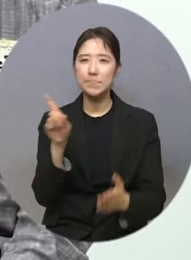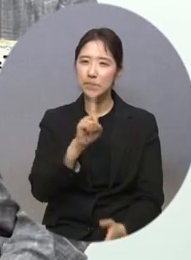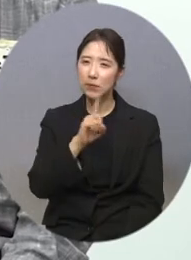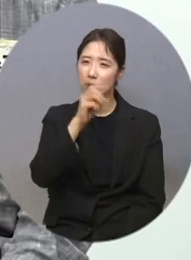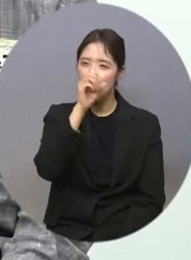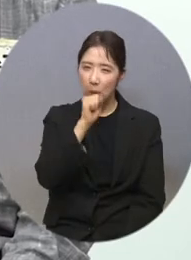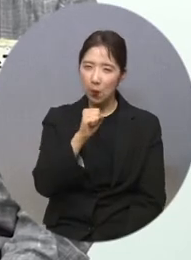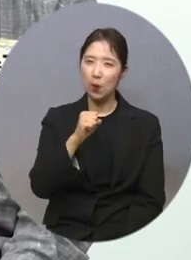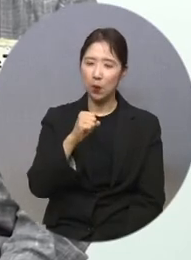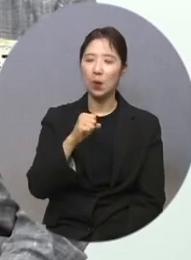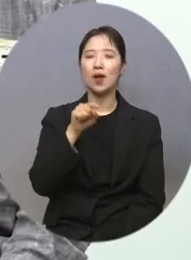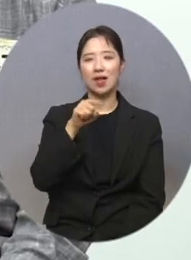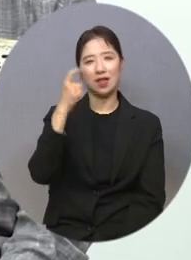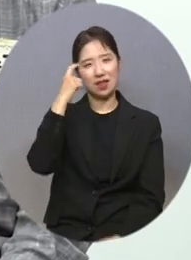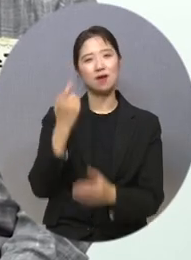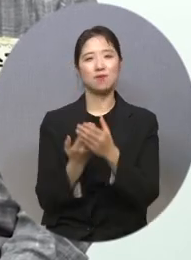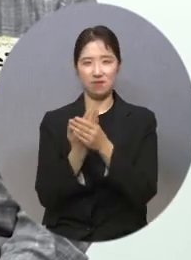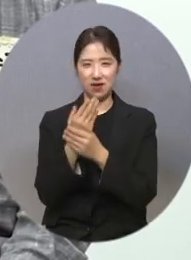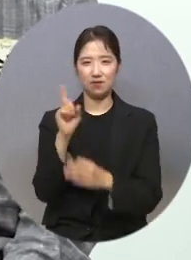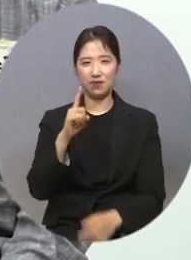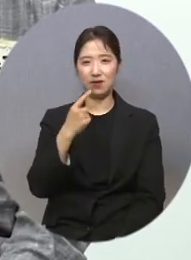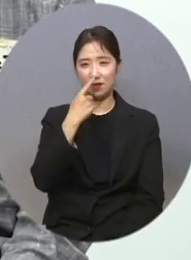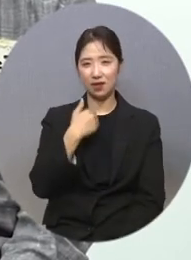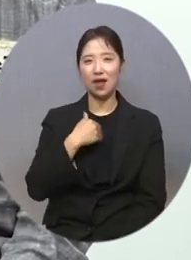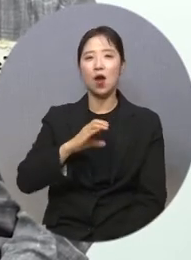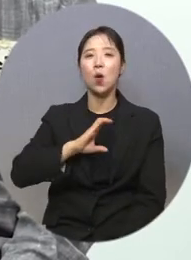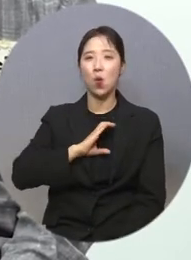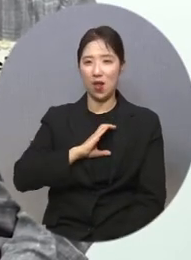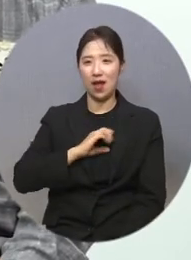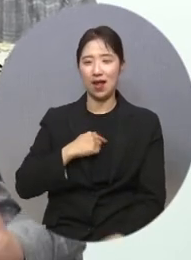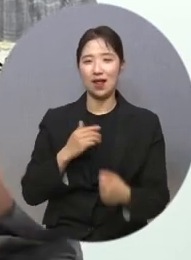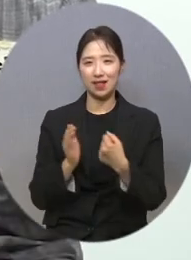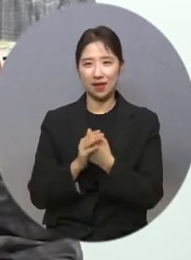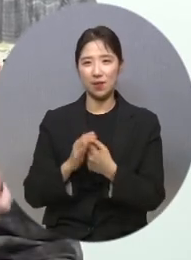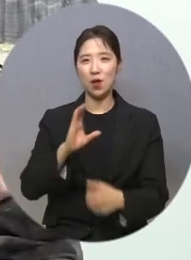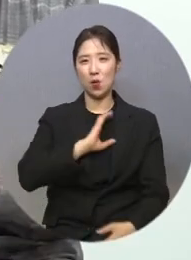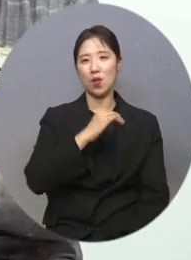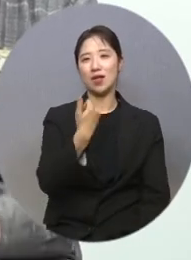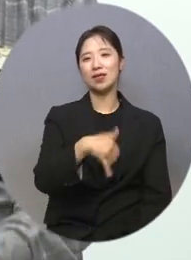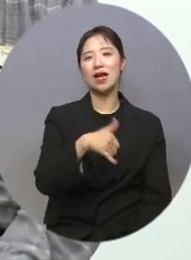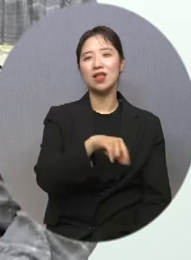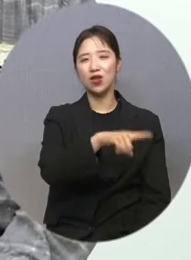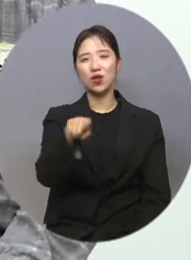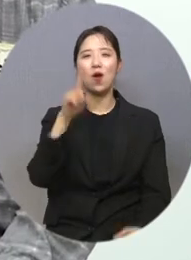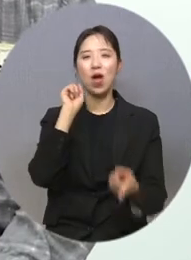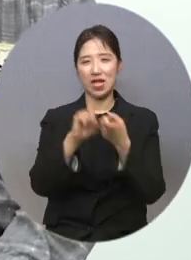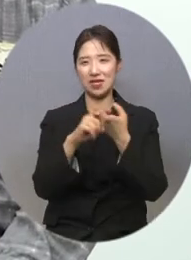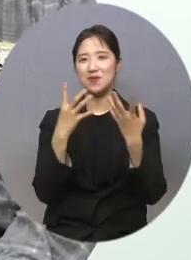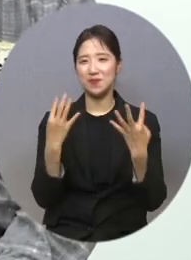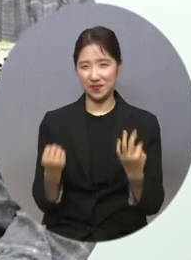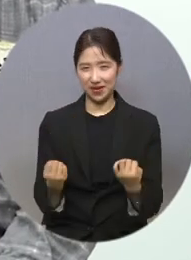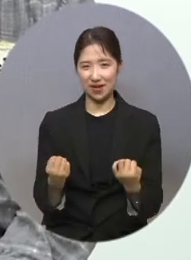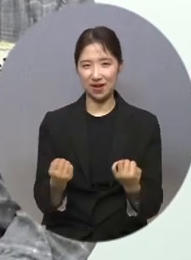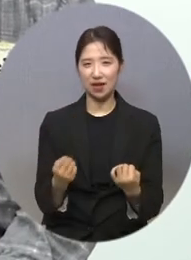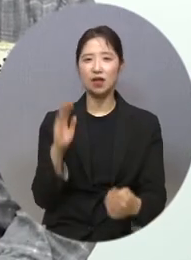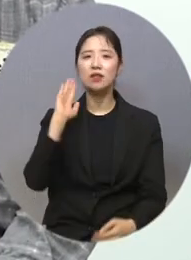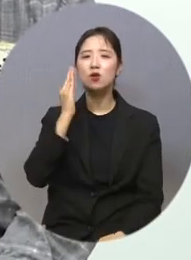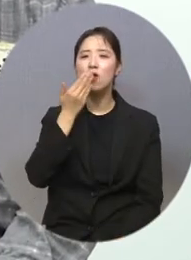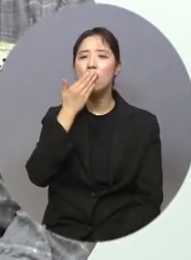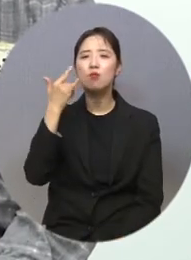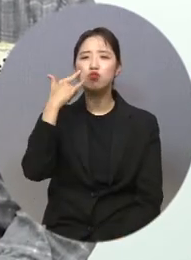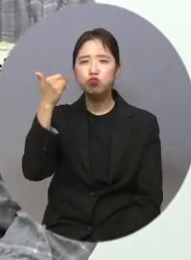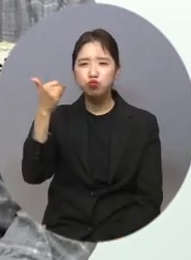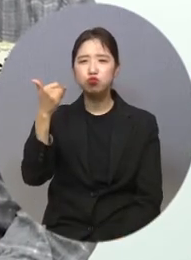않을까 했던 이제 계기들이 좀 있습니다. 이제 어떤 코다니까 사실 이제 코다 자녀들에게 되게 관심이 많거든요. 사실 청각장애인